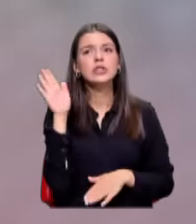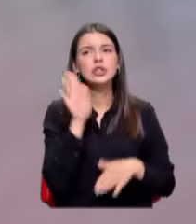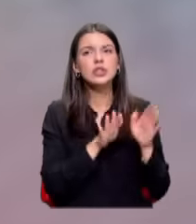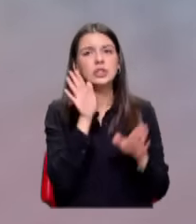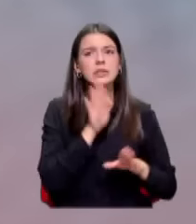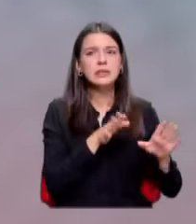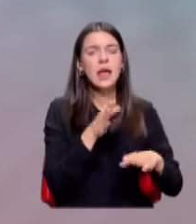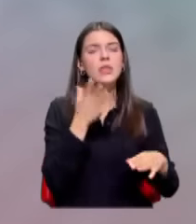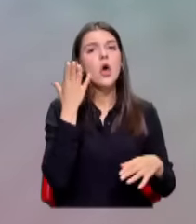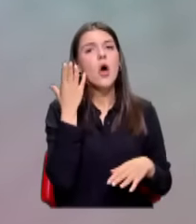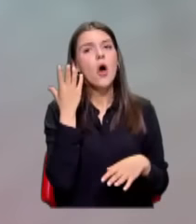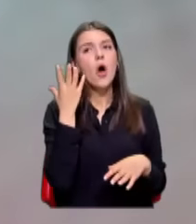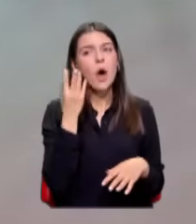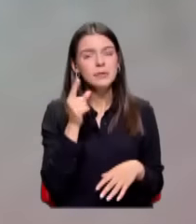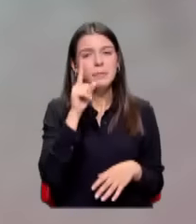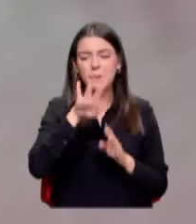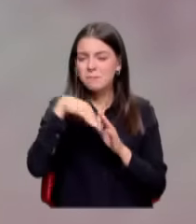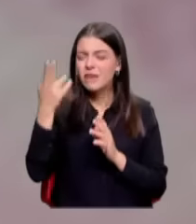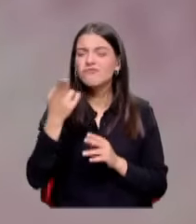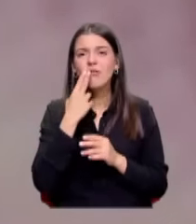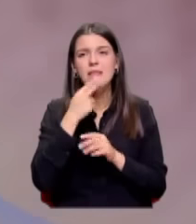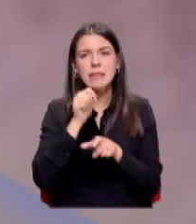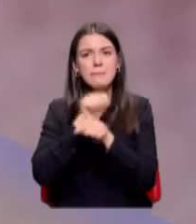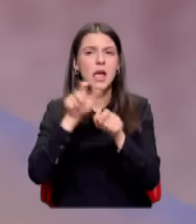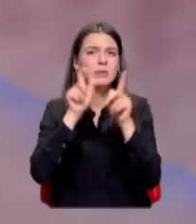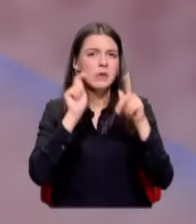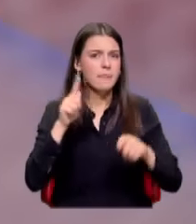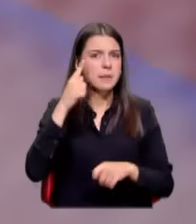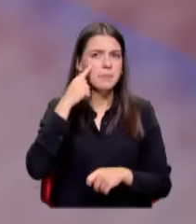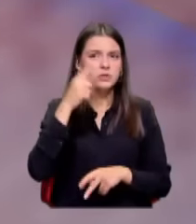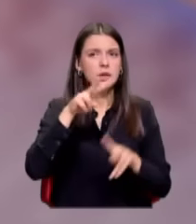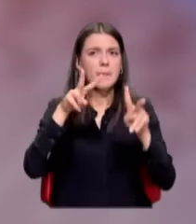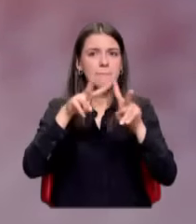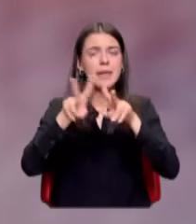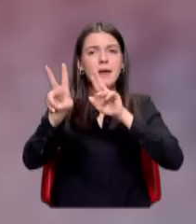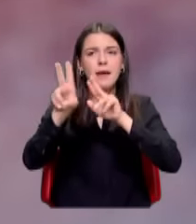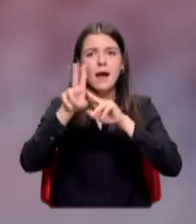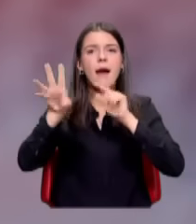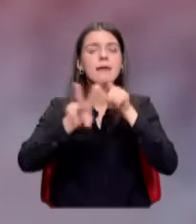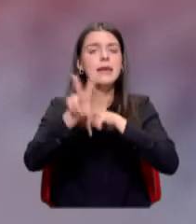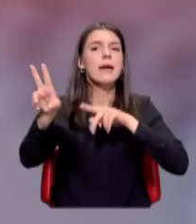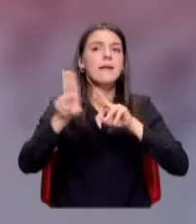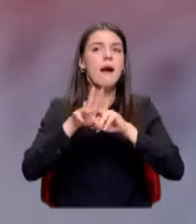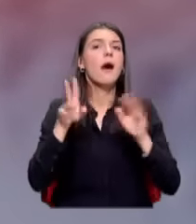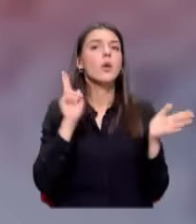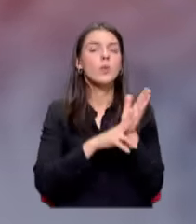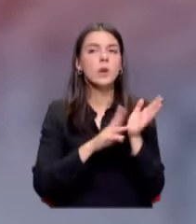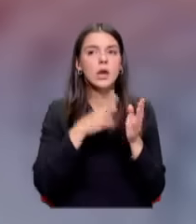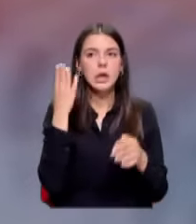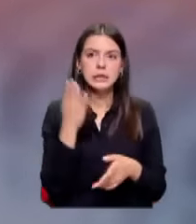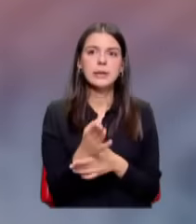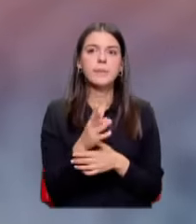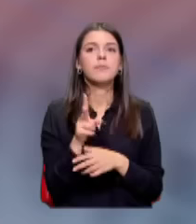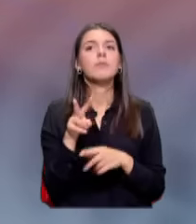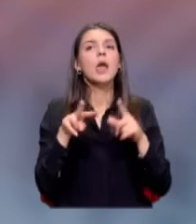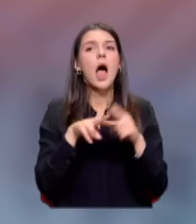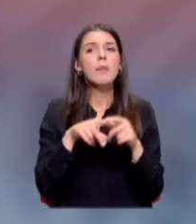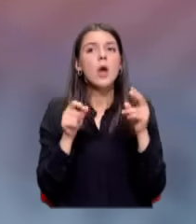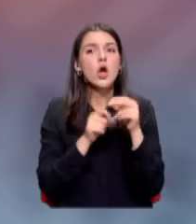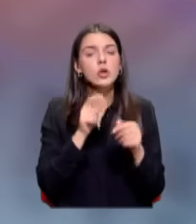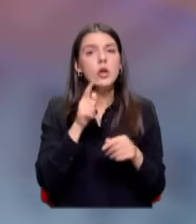olmasına rağmen bir başka kadının yaptığı paylaşımdan bahsediyor. MKYK üyesi Ceren Tunçer, Alpay Özalan'a sosyal